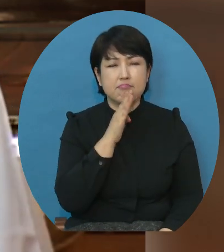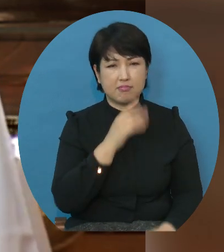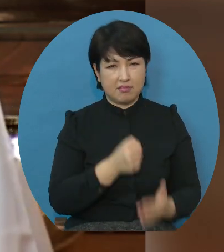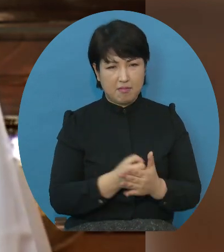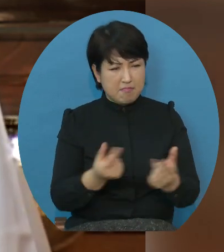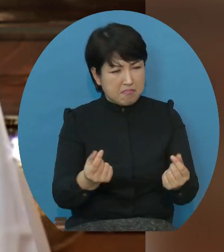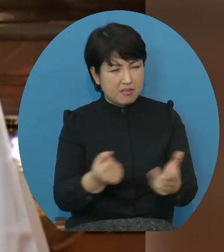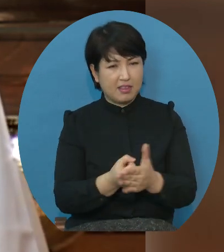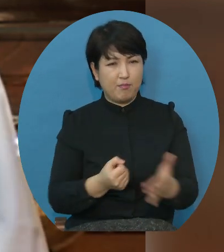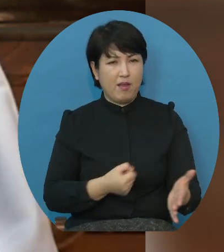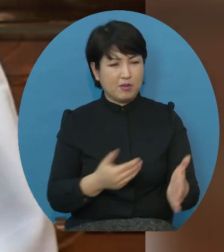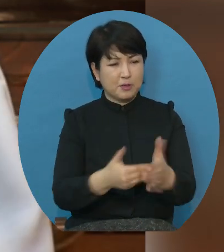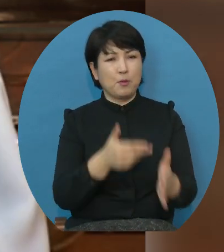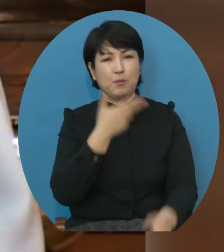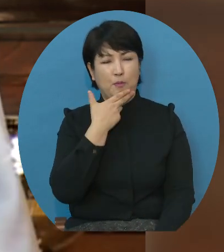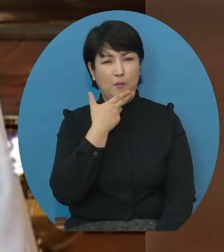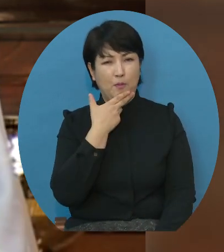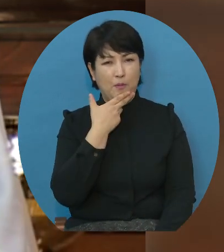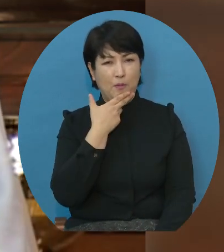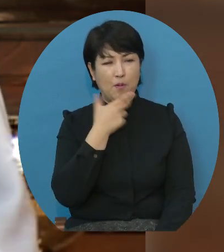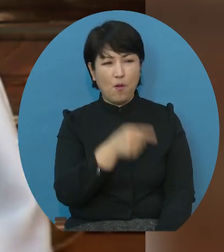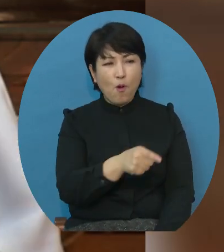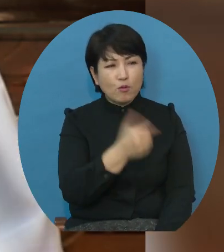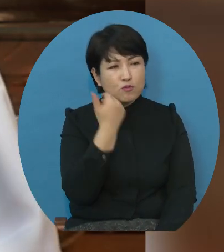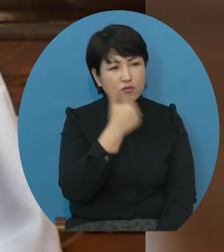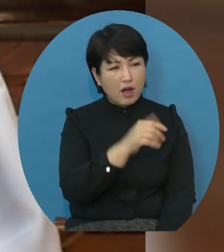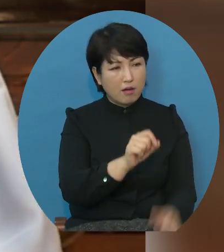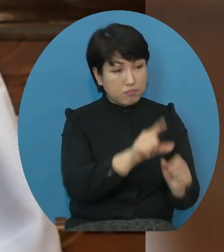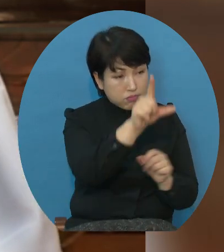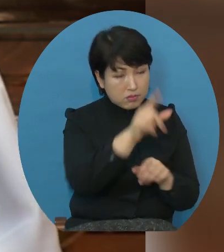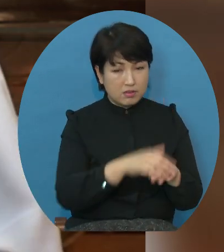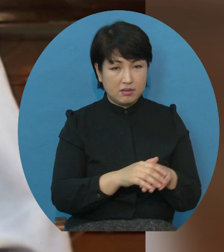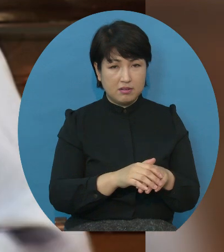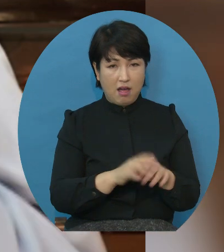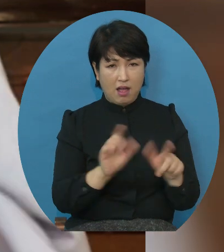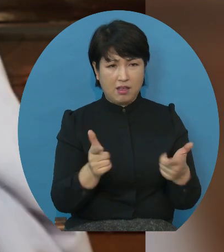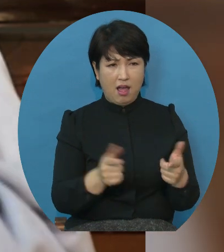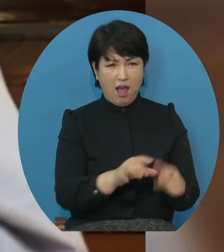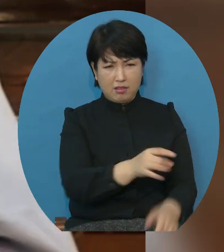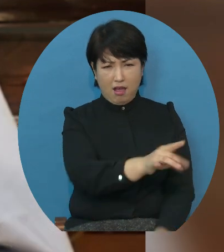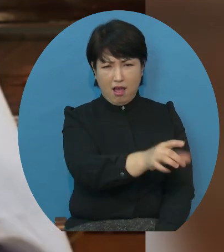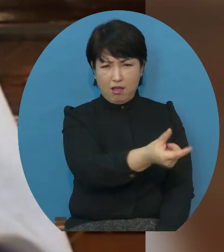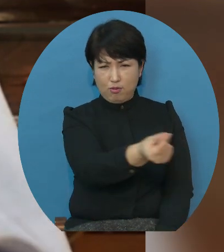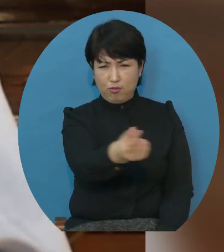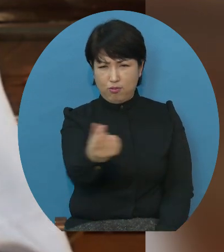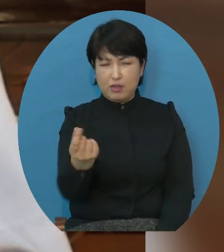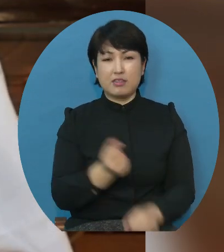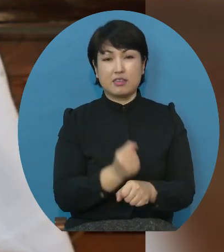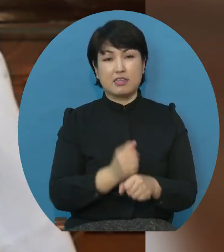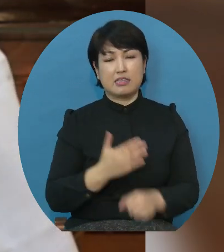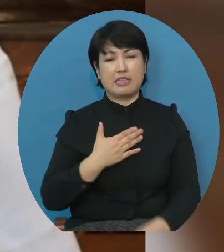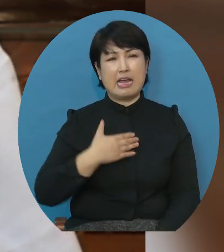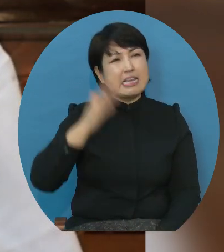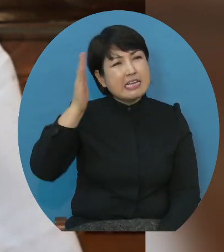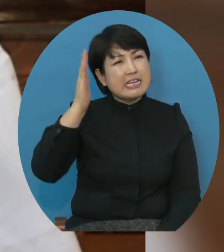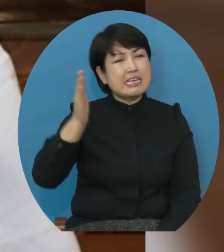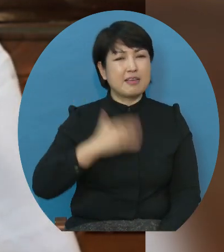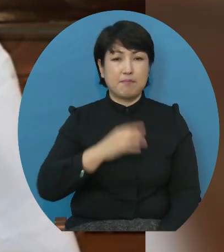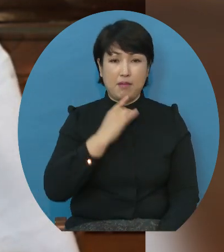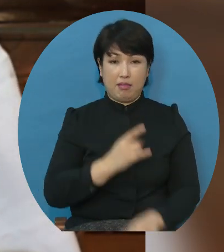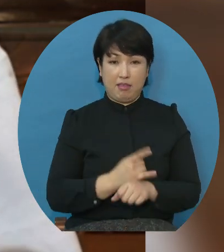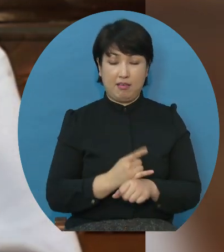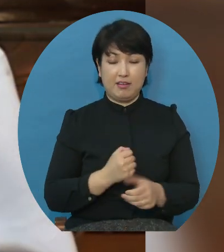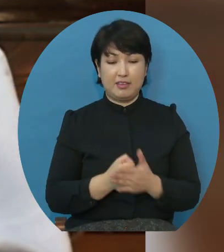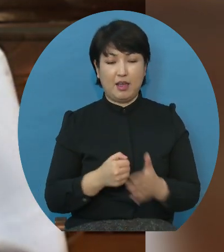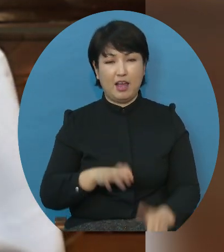끝이 안 나는 거예요 이 한쪽으로 이렇게 탁 모여 줘야 되는데 커져 각자 자기 소리만 하게 된답니다